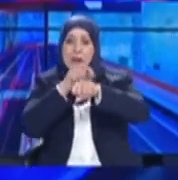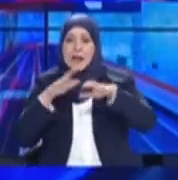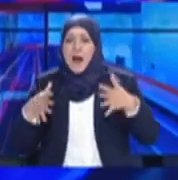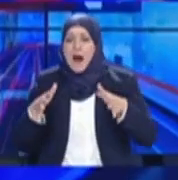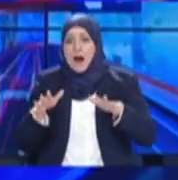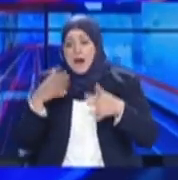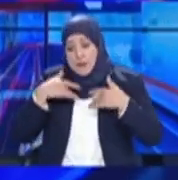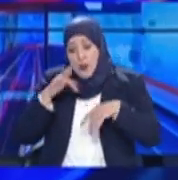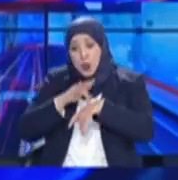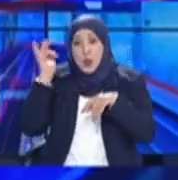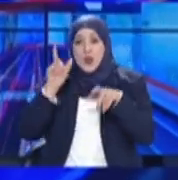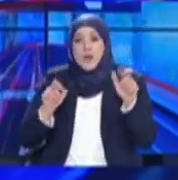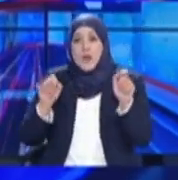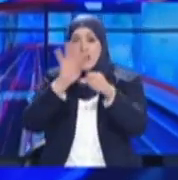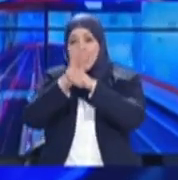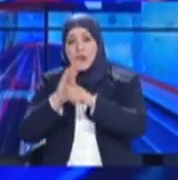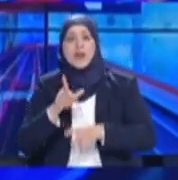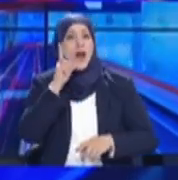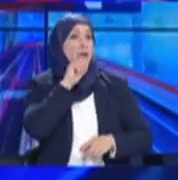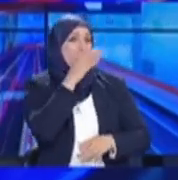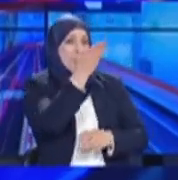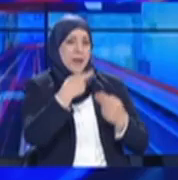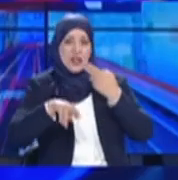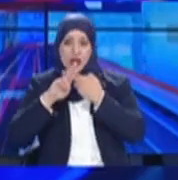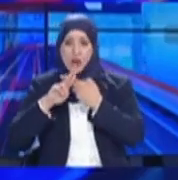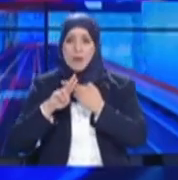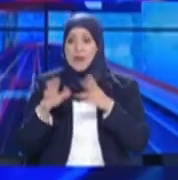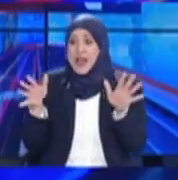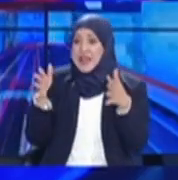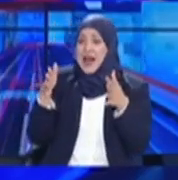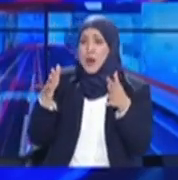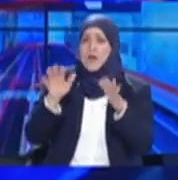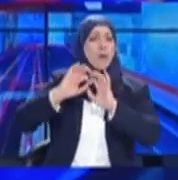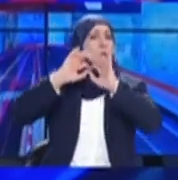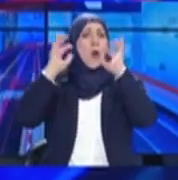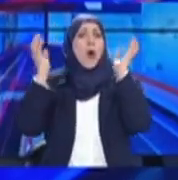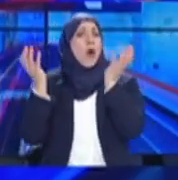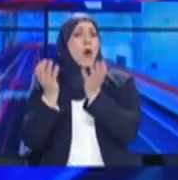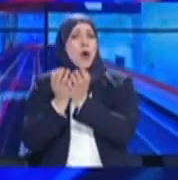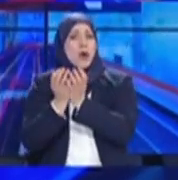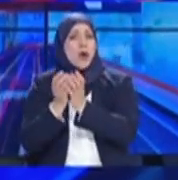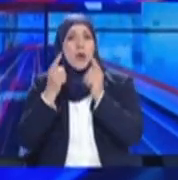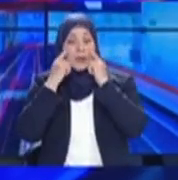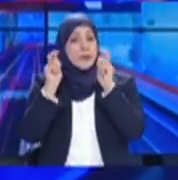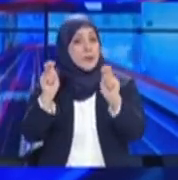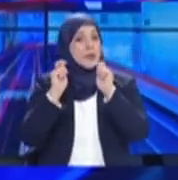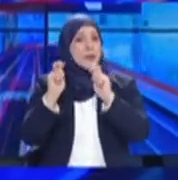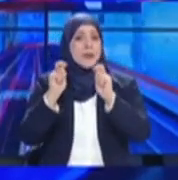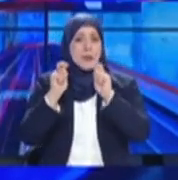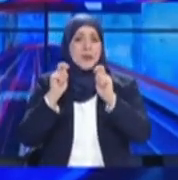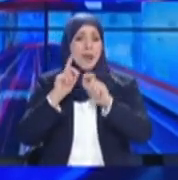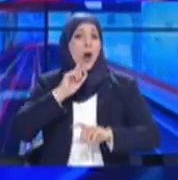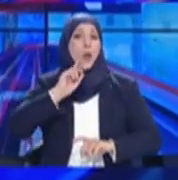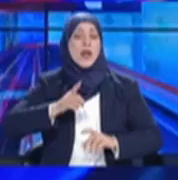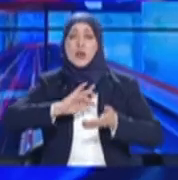شوف هو التخوف مش فقط عمار البلاد اليوم التخوف والحذر لازم واجب